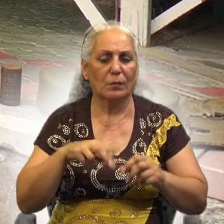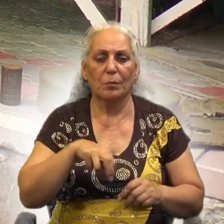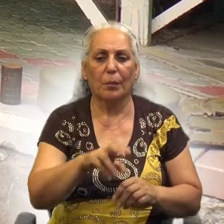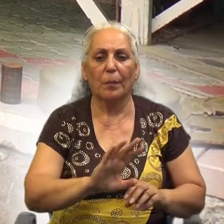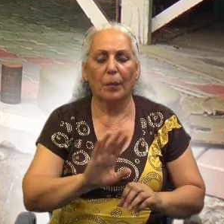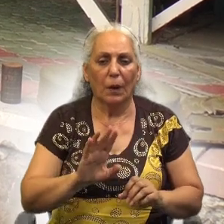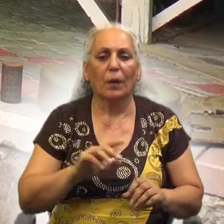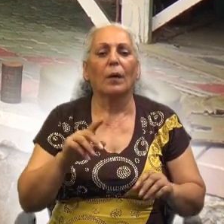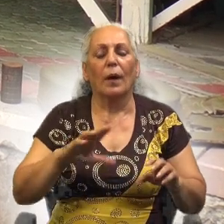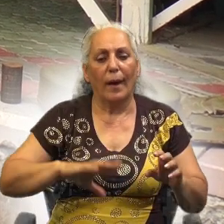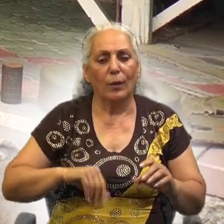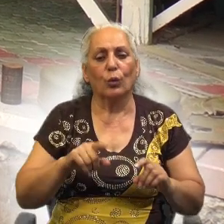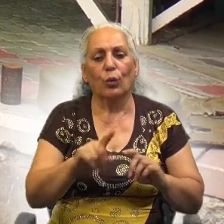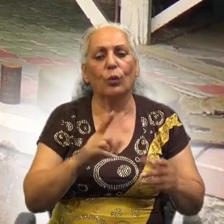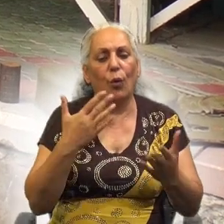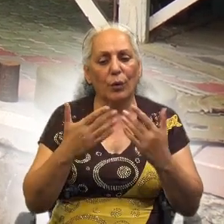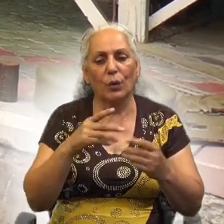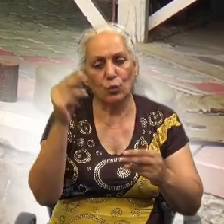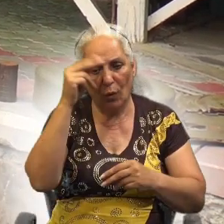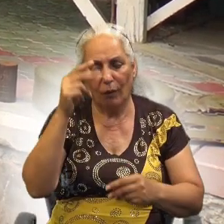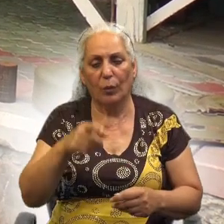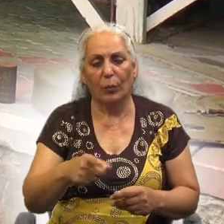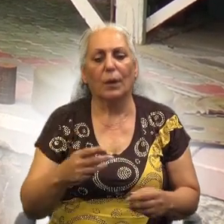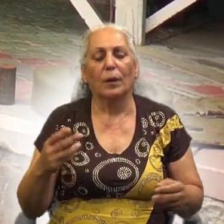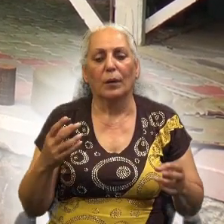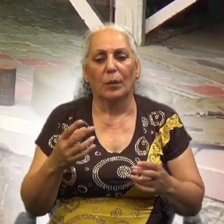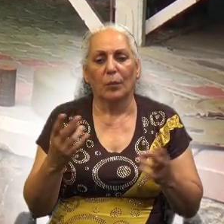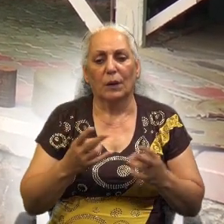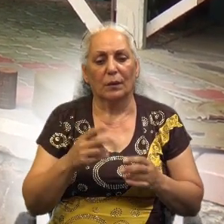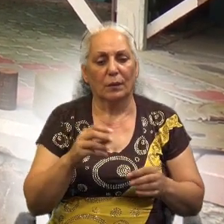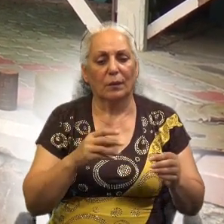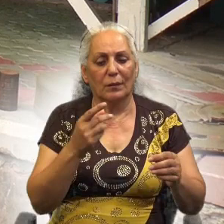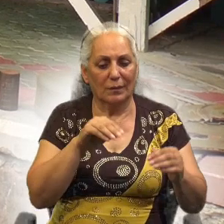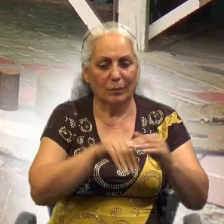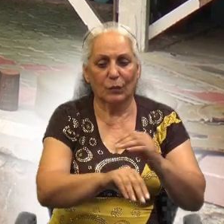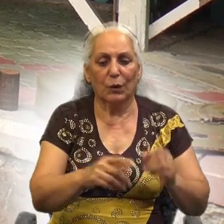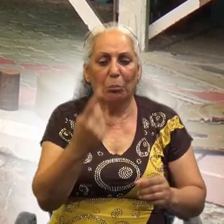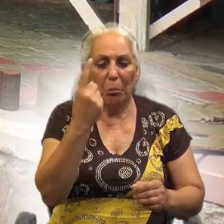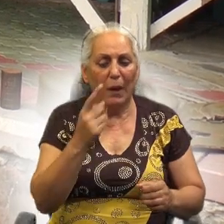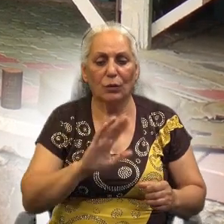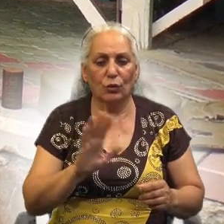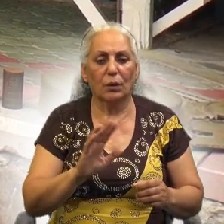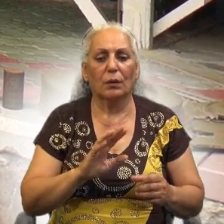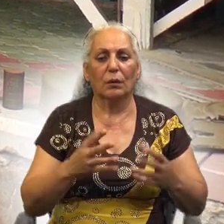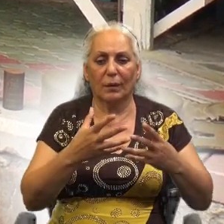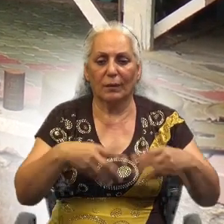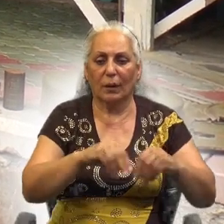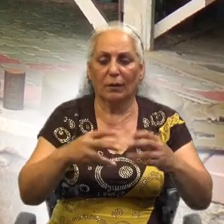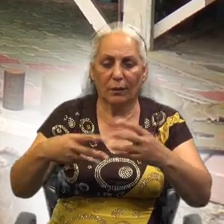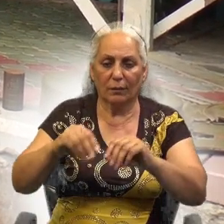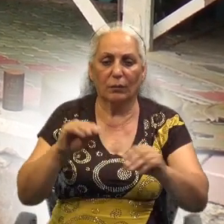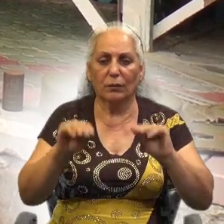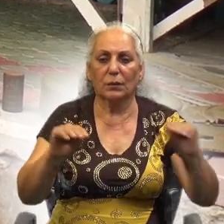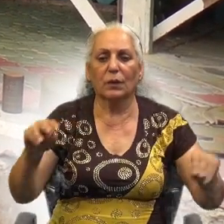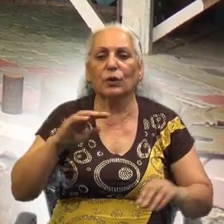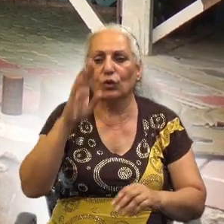անուններ ենք տալիս, իրենց վրա ենք բերում օրինակները, որովհետև մենք իրենց ներկայացնում ենք, որ ականները դրված չեն լինում մենակ, դրանք դրված են լինում ընտանիքներով, որտեղ